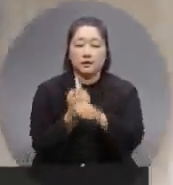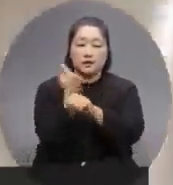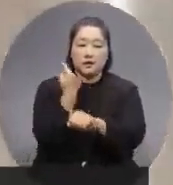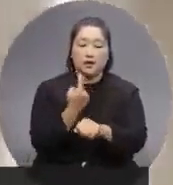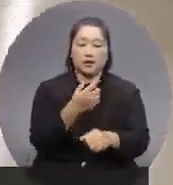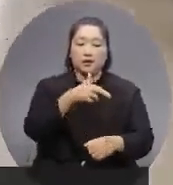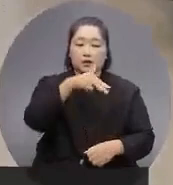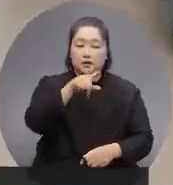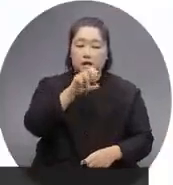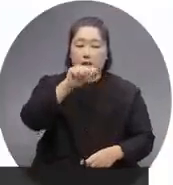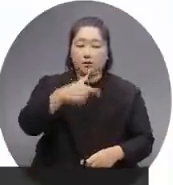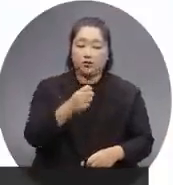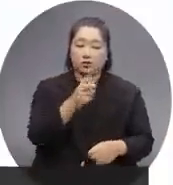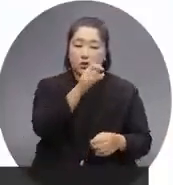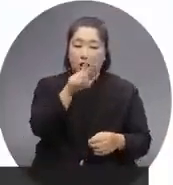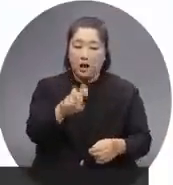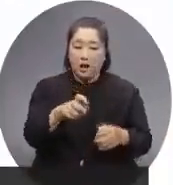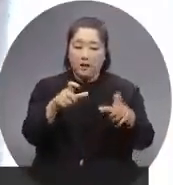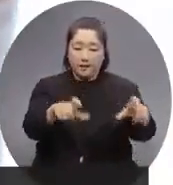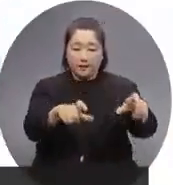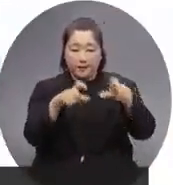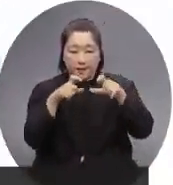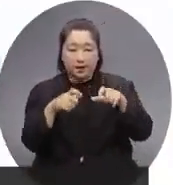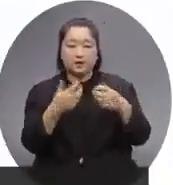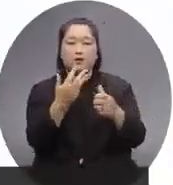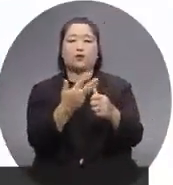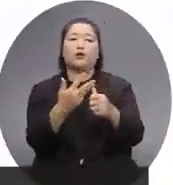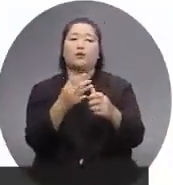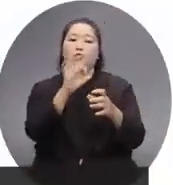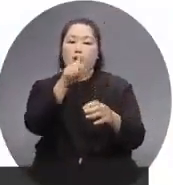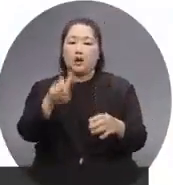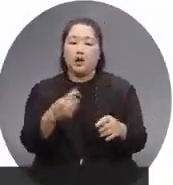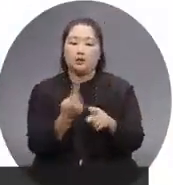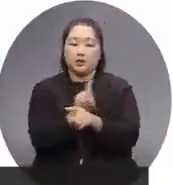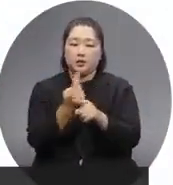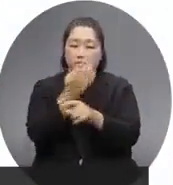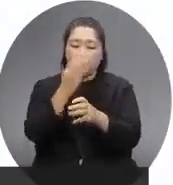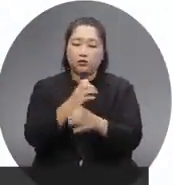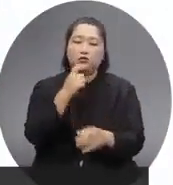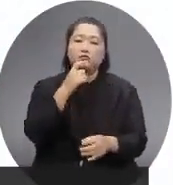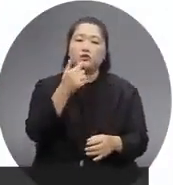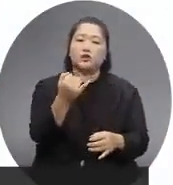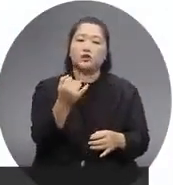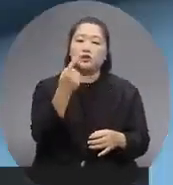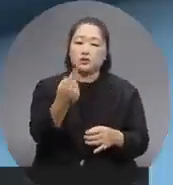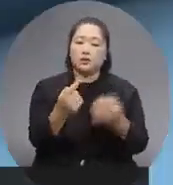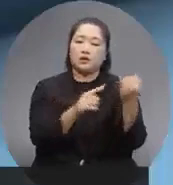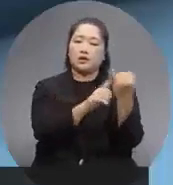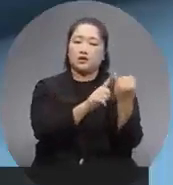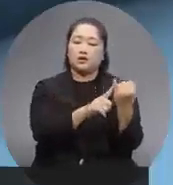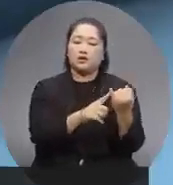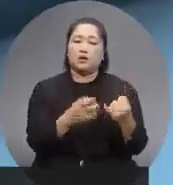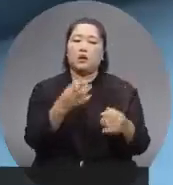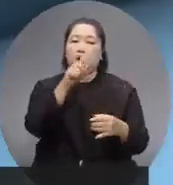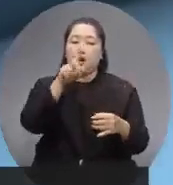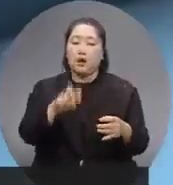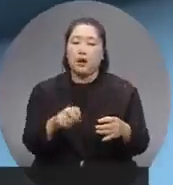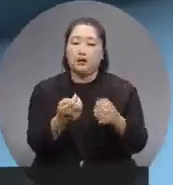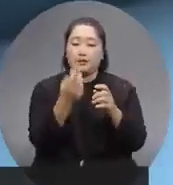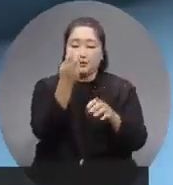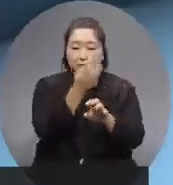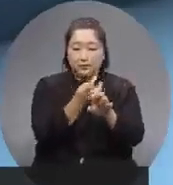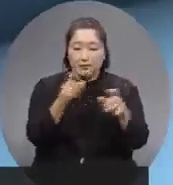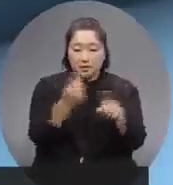지난해 자궁내막암 판정을 받고 8번째 항암 치료를 받고 있는 61살 이정재 씨. 항암 진료를 받기